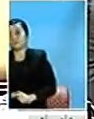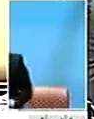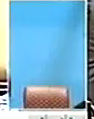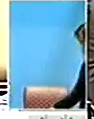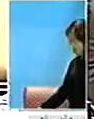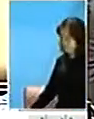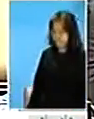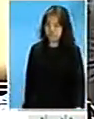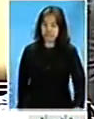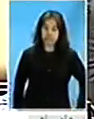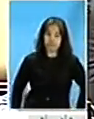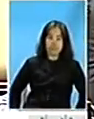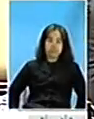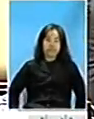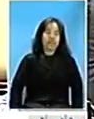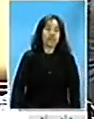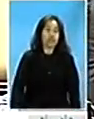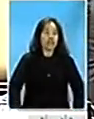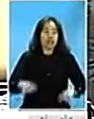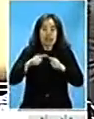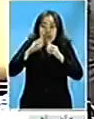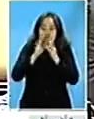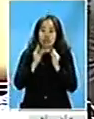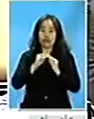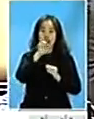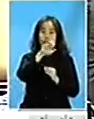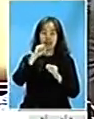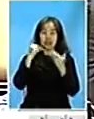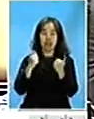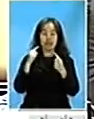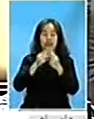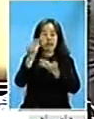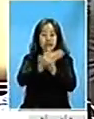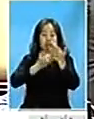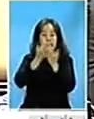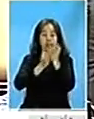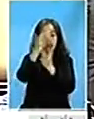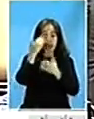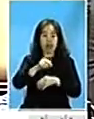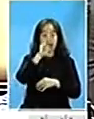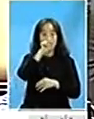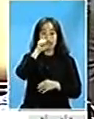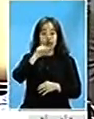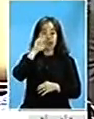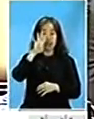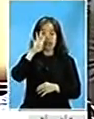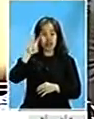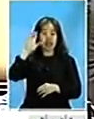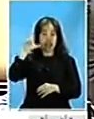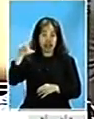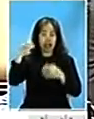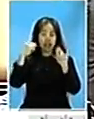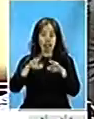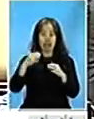นี้ได้ผ่านการพิจารณากรอบงบประมาณ 2.4 ล้านล้านแล้วในวาระที่1รวมทั้งได้รับทราบ